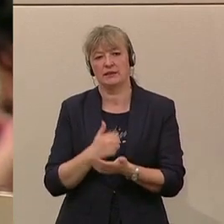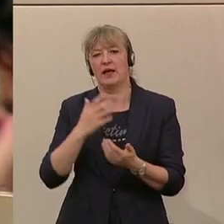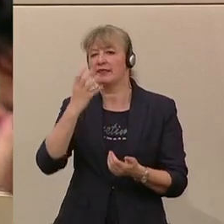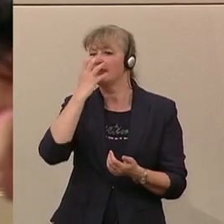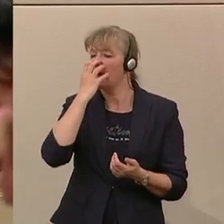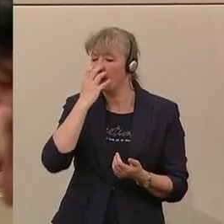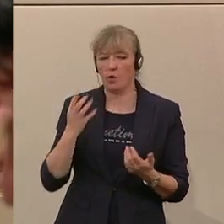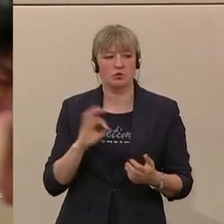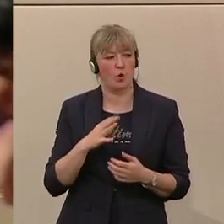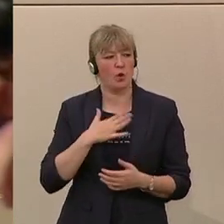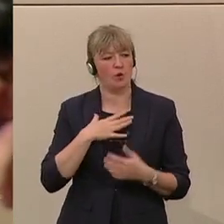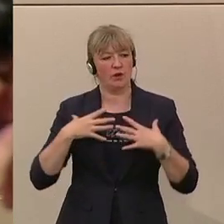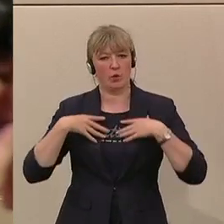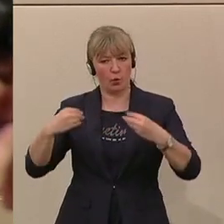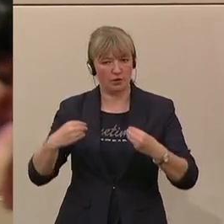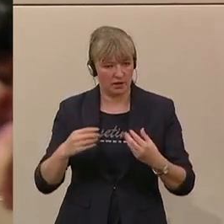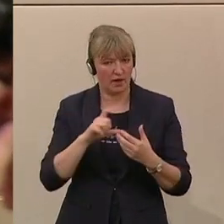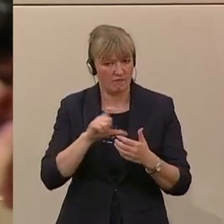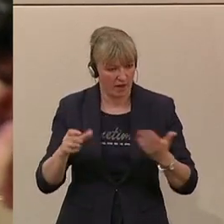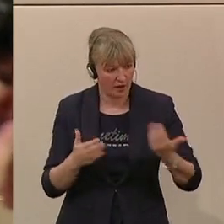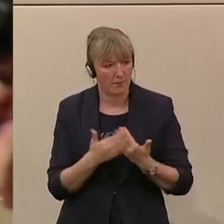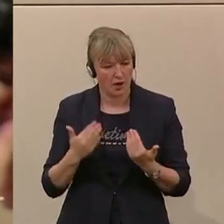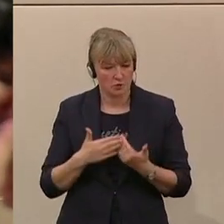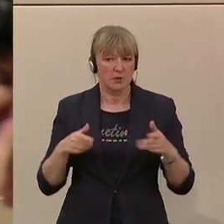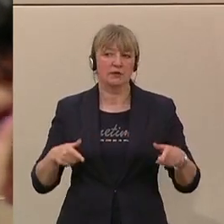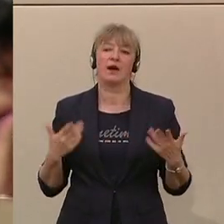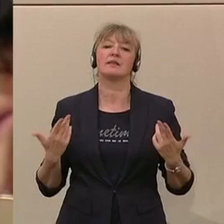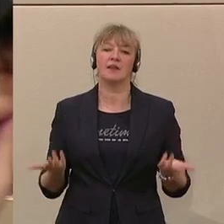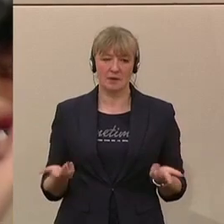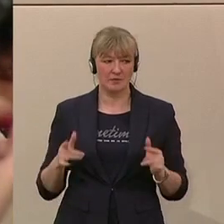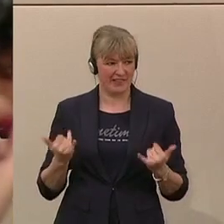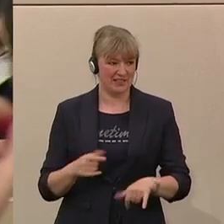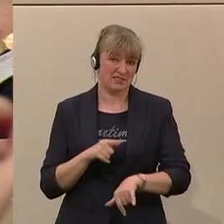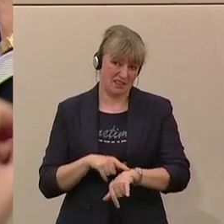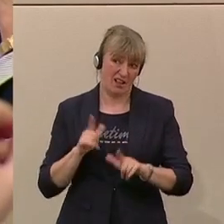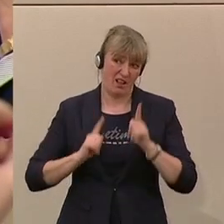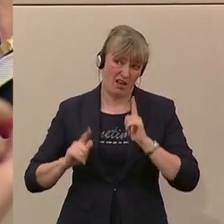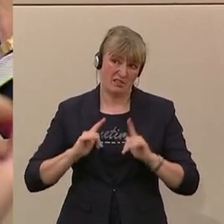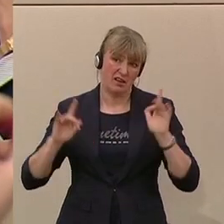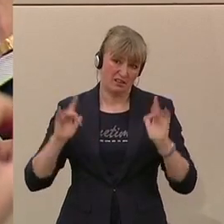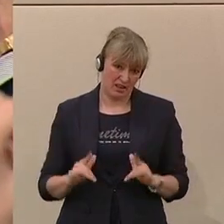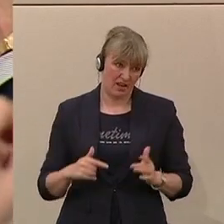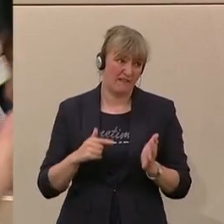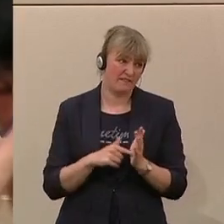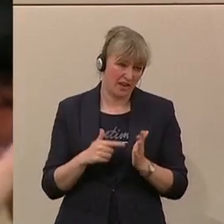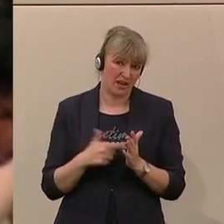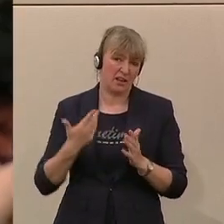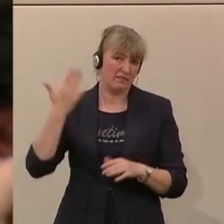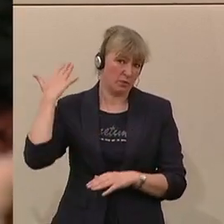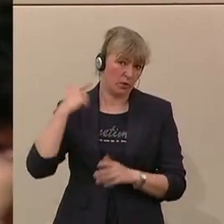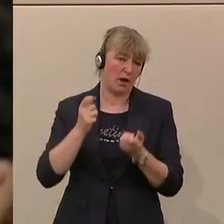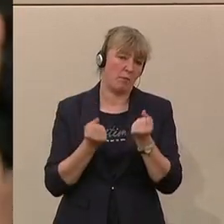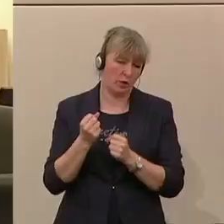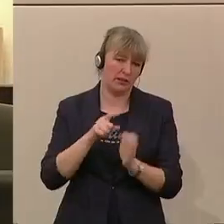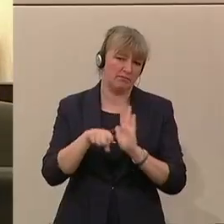Narkose, in meinem Fach Radiologie und so weiter geben, damit wir hier nicht, was wir zurzeit leider tun, aufgrund Verabsäumung früherer